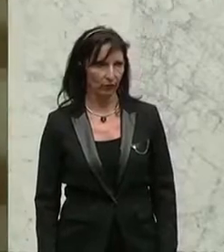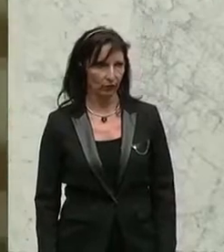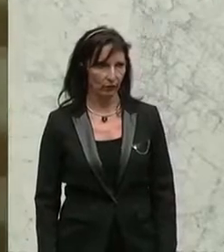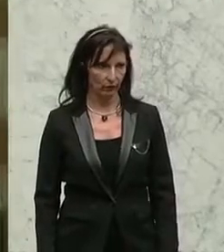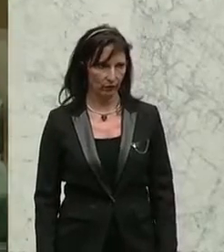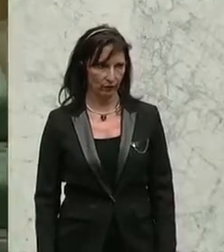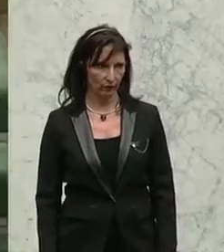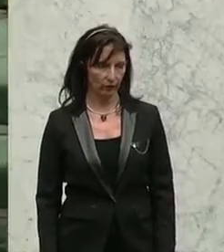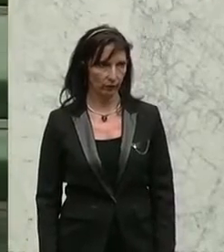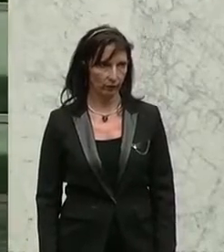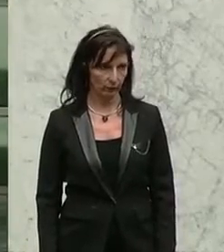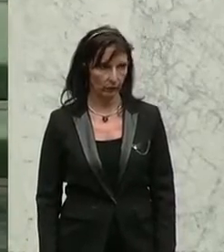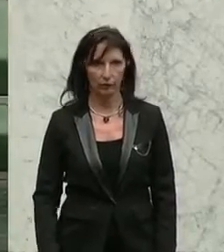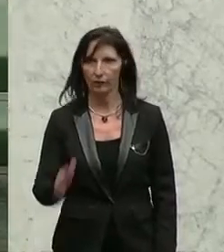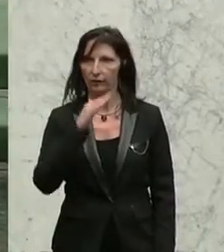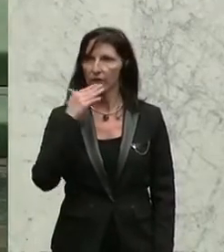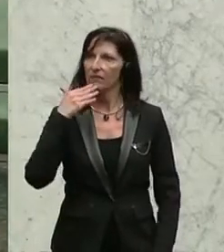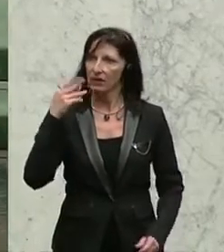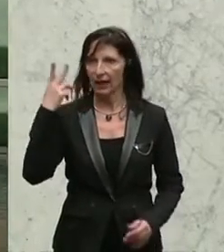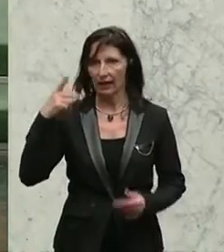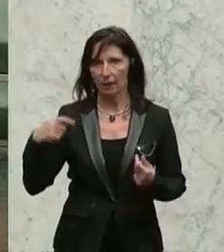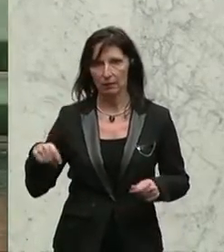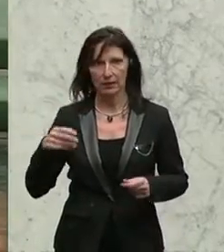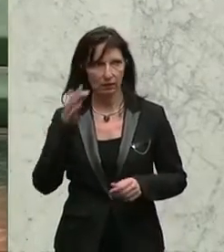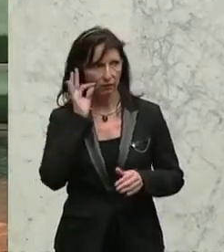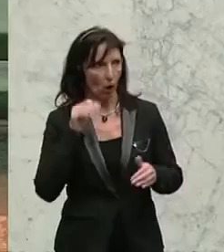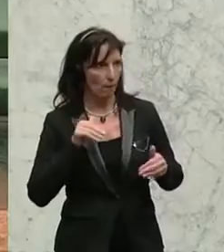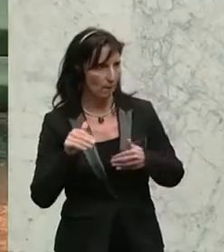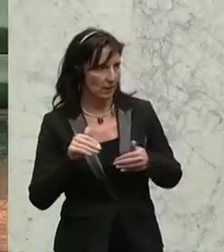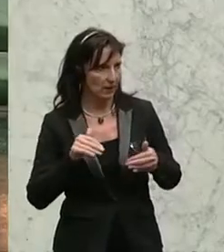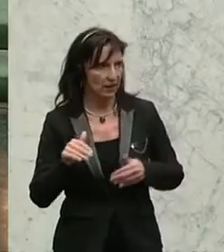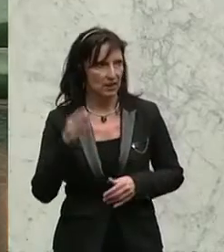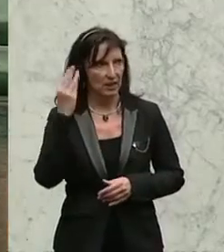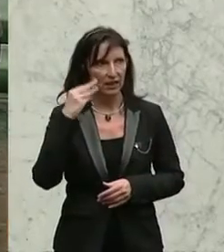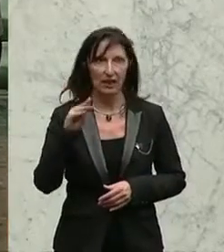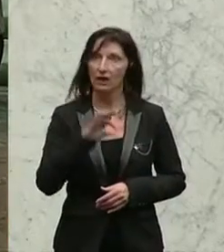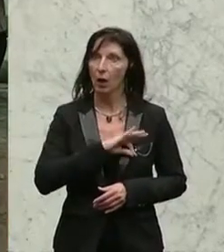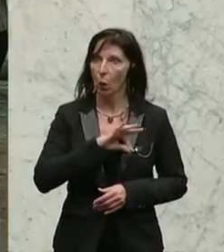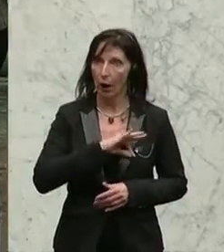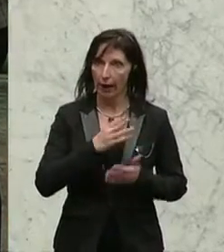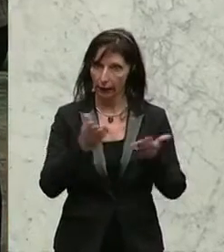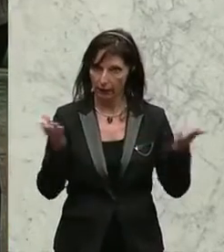Carmen Szymanek, sie ist die Gleichbehandlungs- und Frauensprecherin der FPÖ. Kolleginnen und Kollegen,